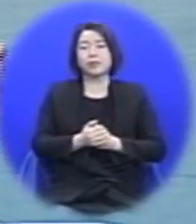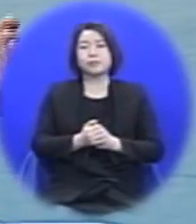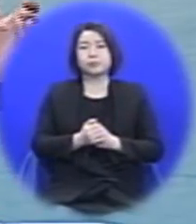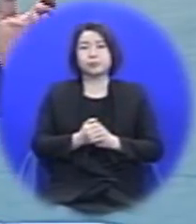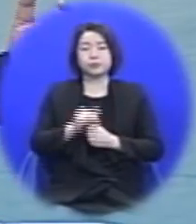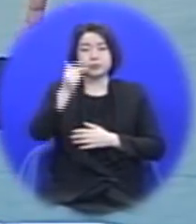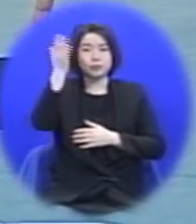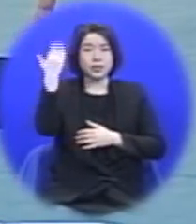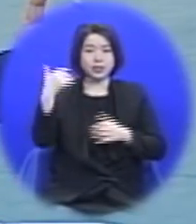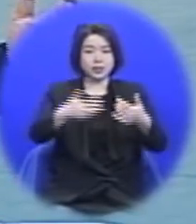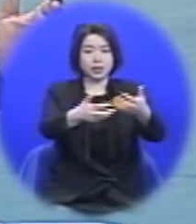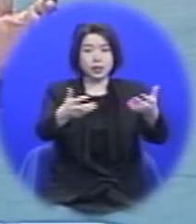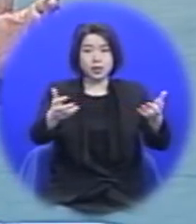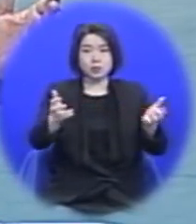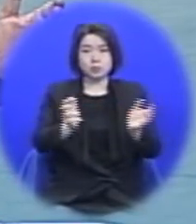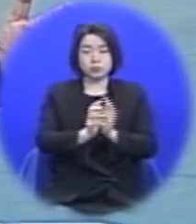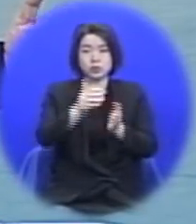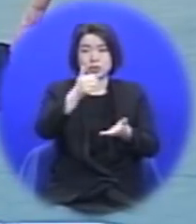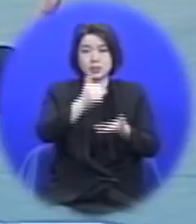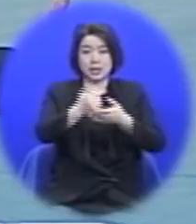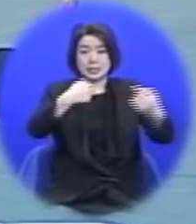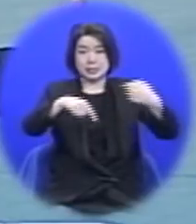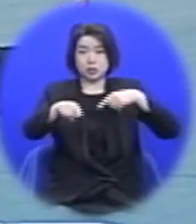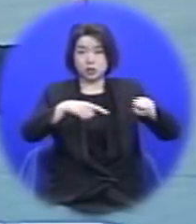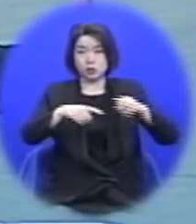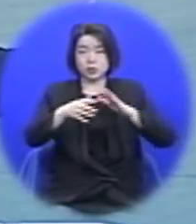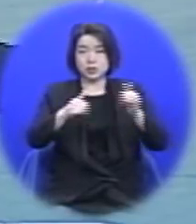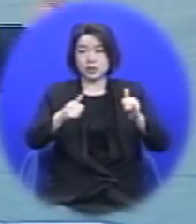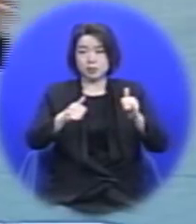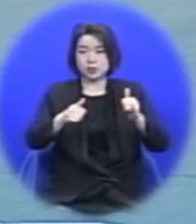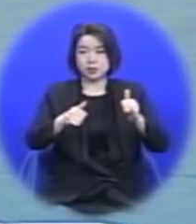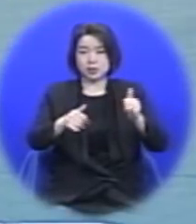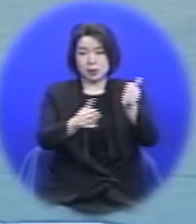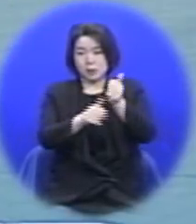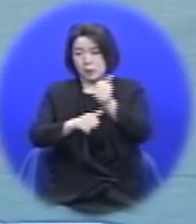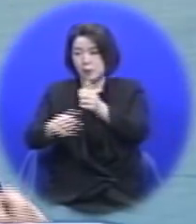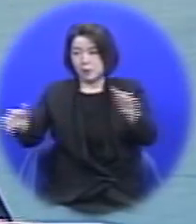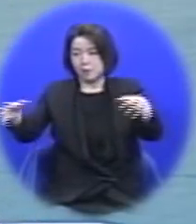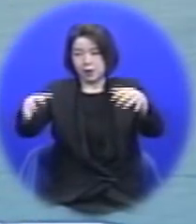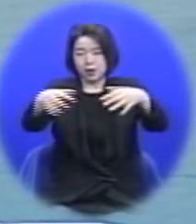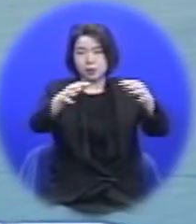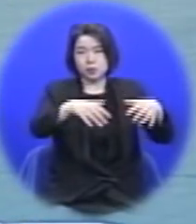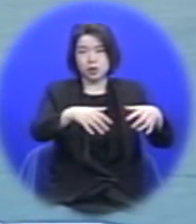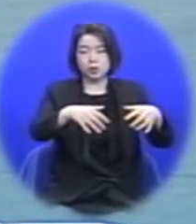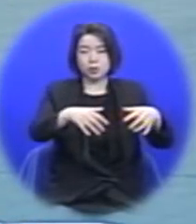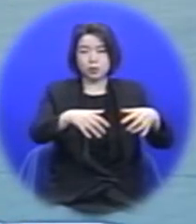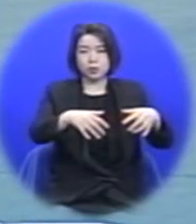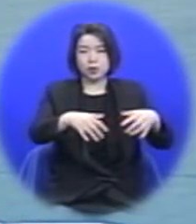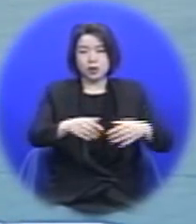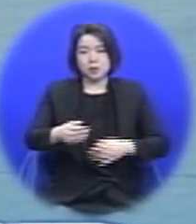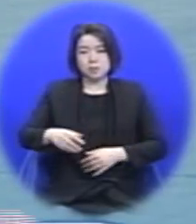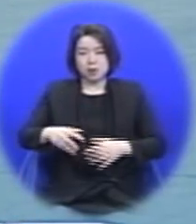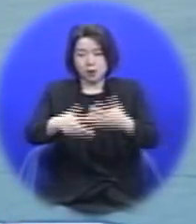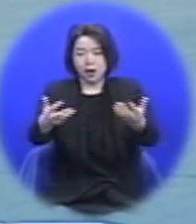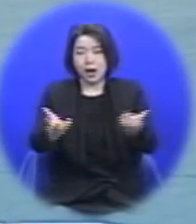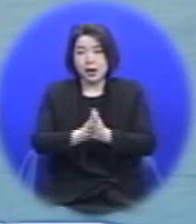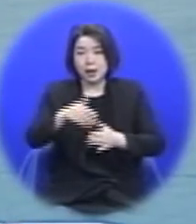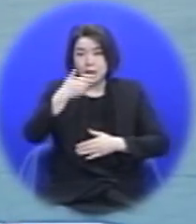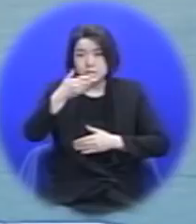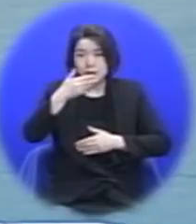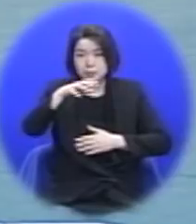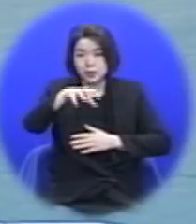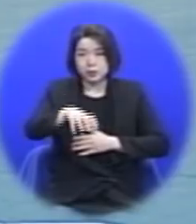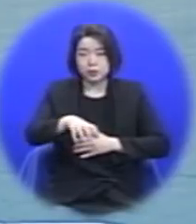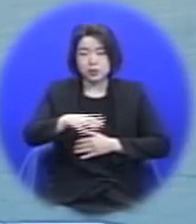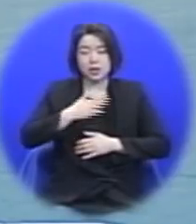그 부대장 지휘관이 참모들과 간부들을 다 모아서 회식을 하는 자리에 자기를